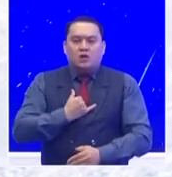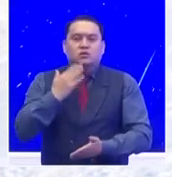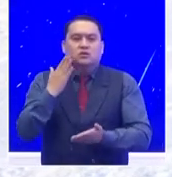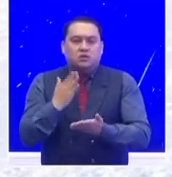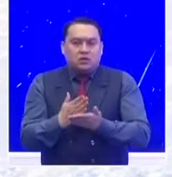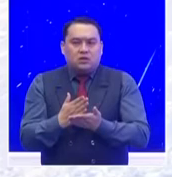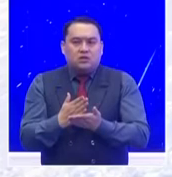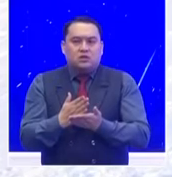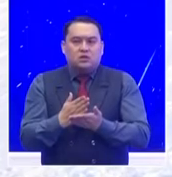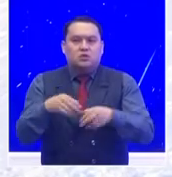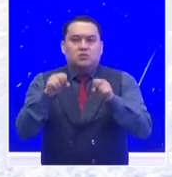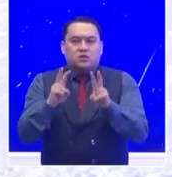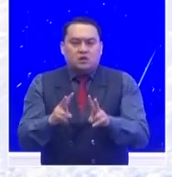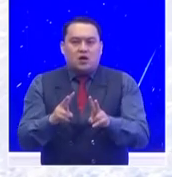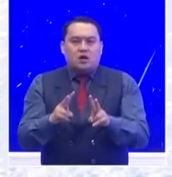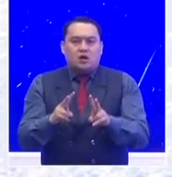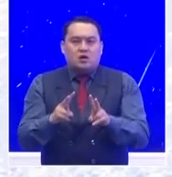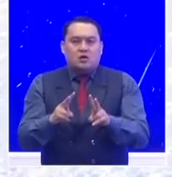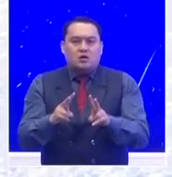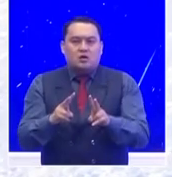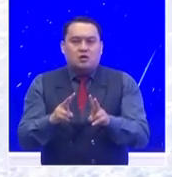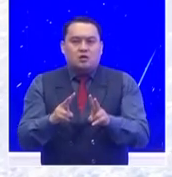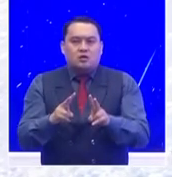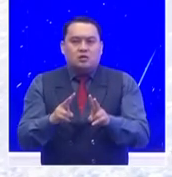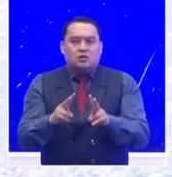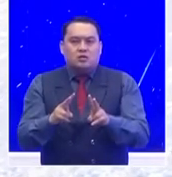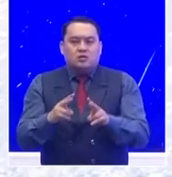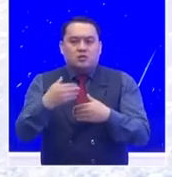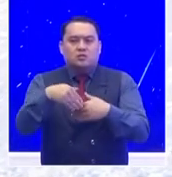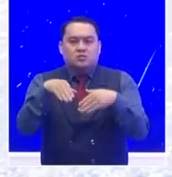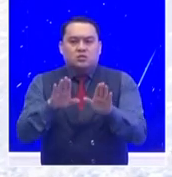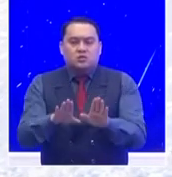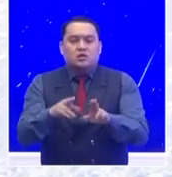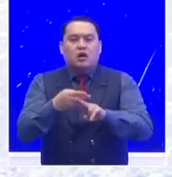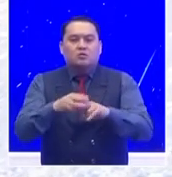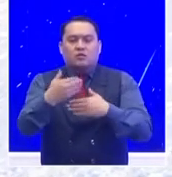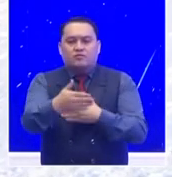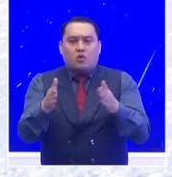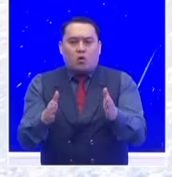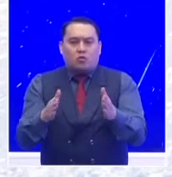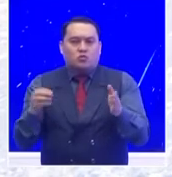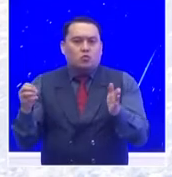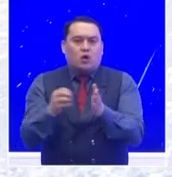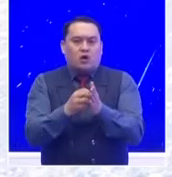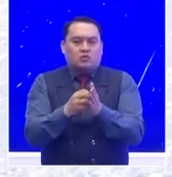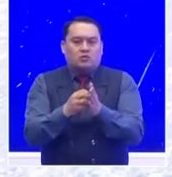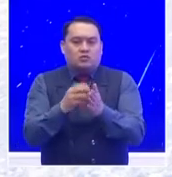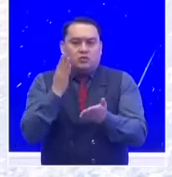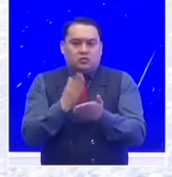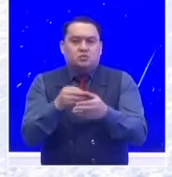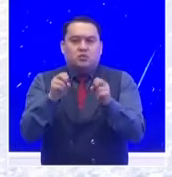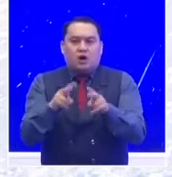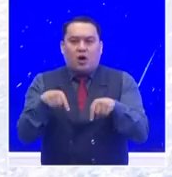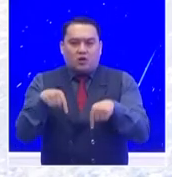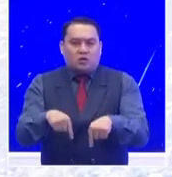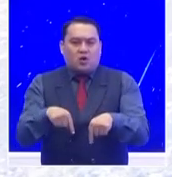эти специально как бы вот отбойники, они набиты поролоном, чтобы удара не было. Вот. А